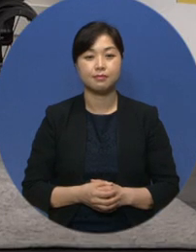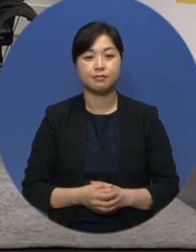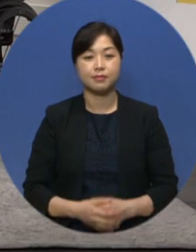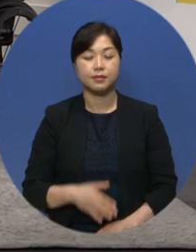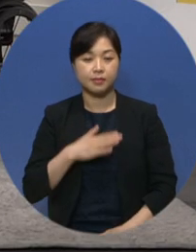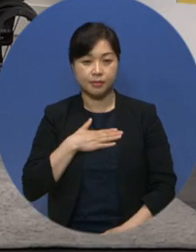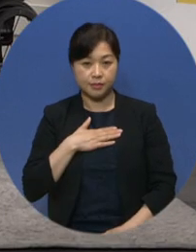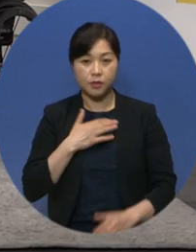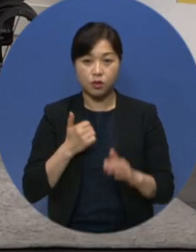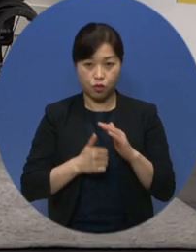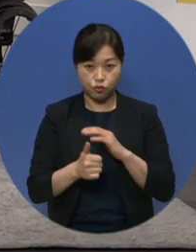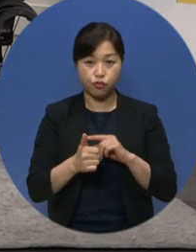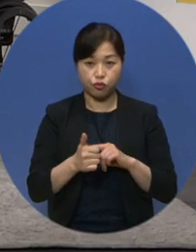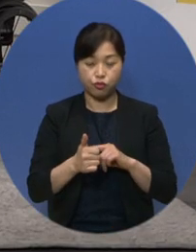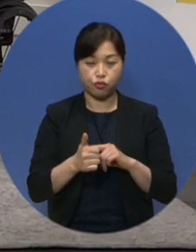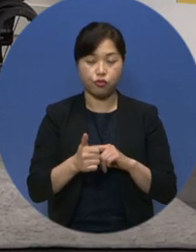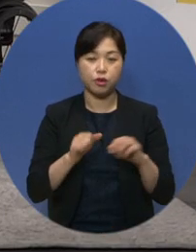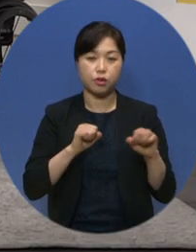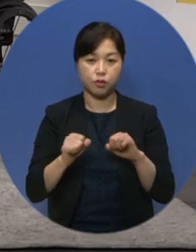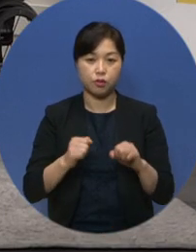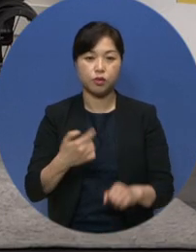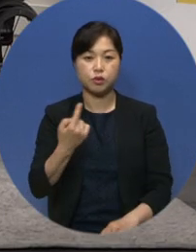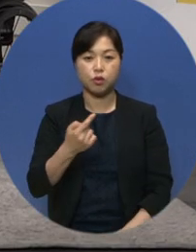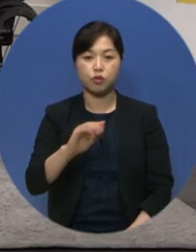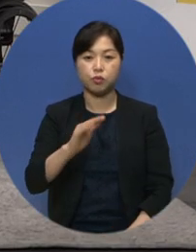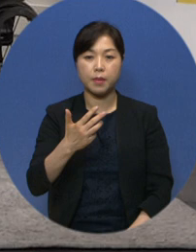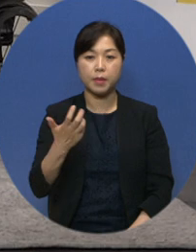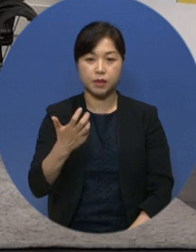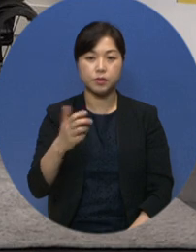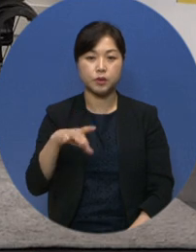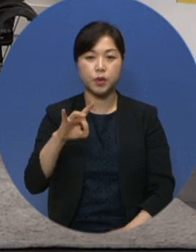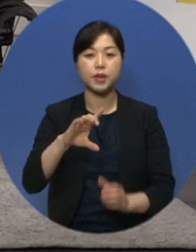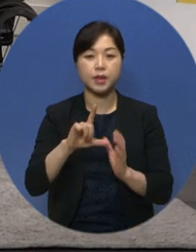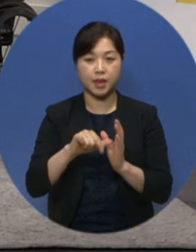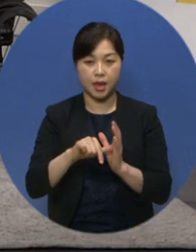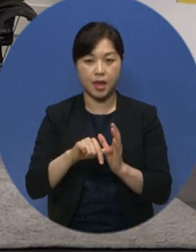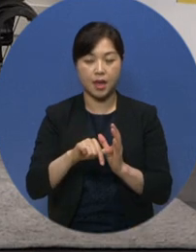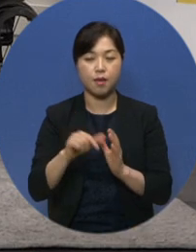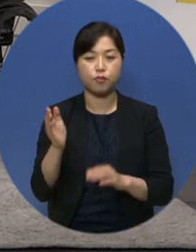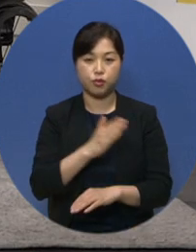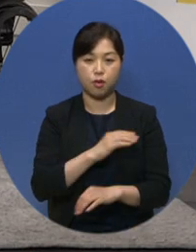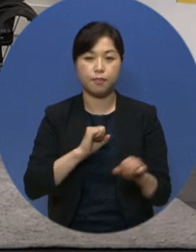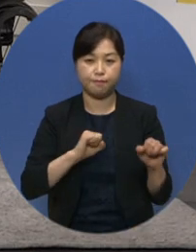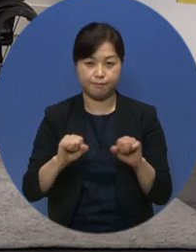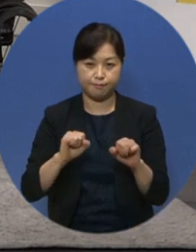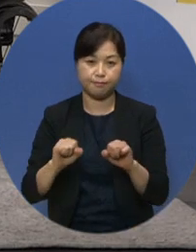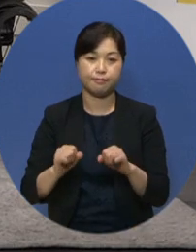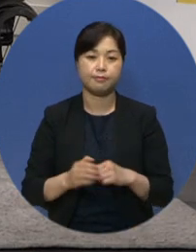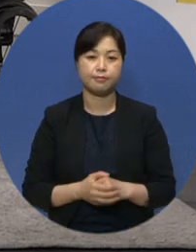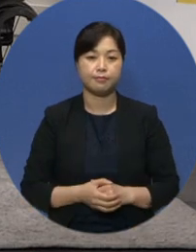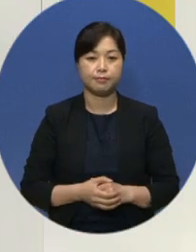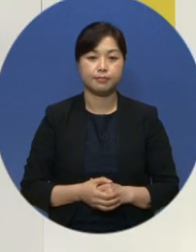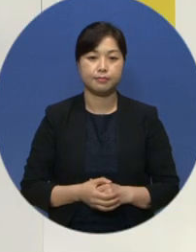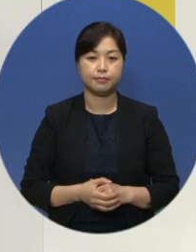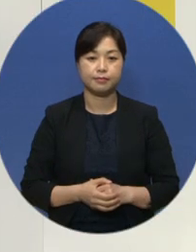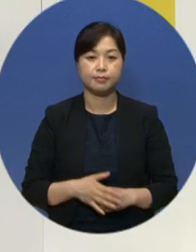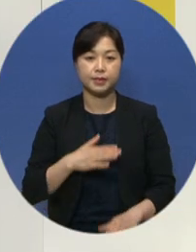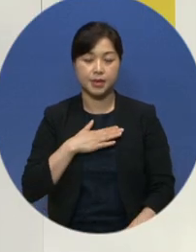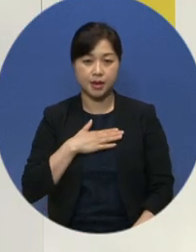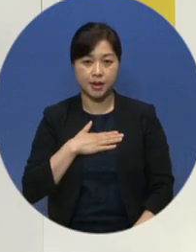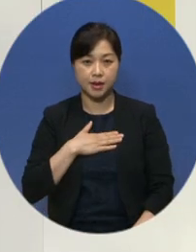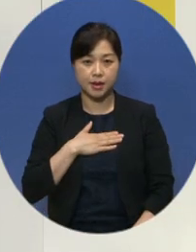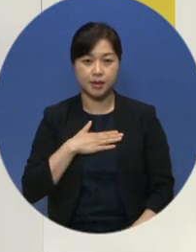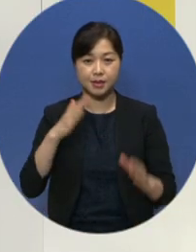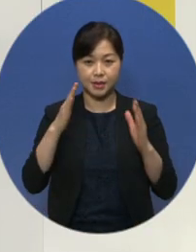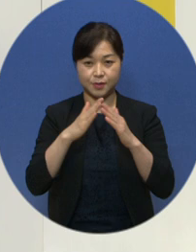생활을 한 80년도 초부터 어 했습니다 그래서 맨 처음에는 이제 좀 제가 그 동네에서 의